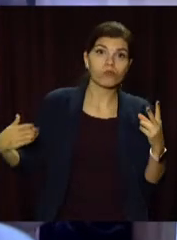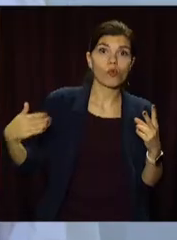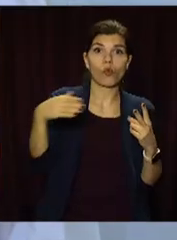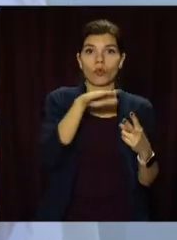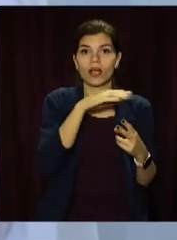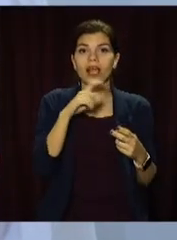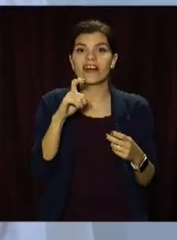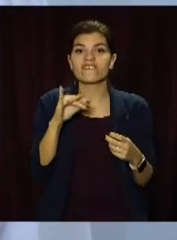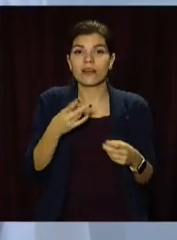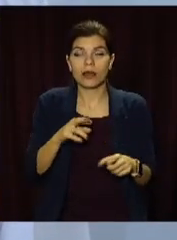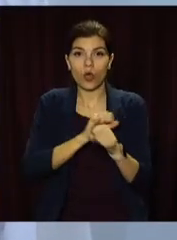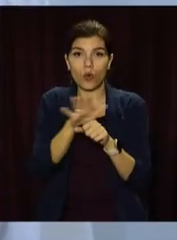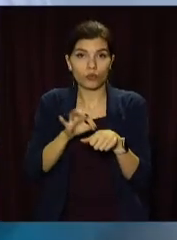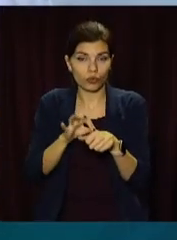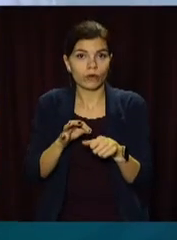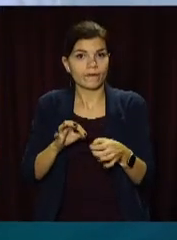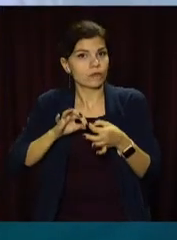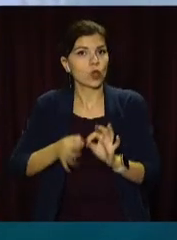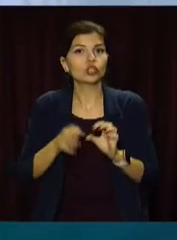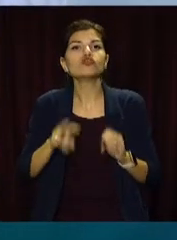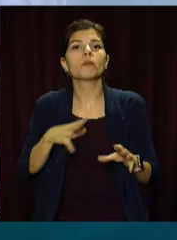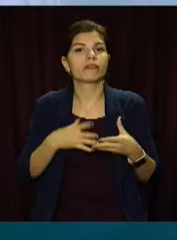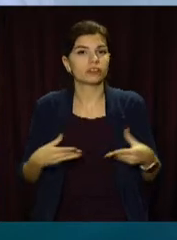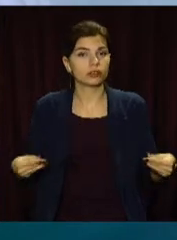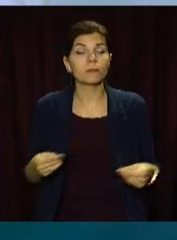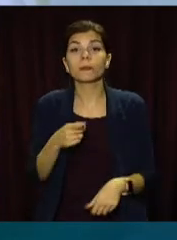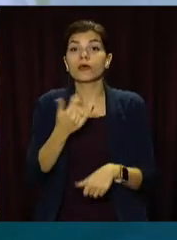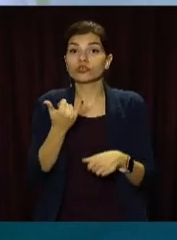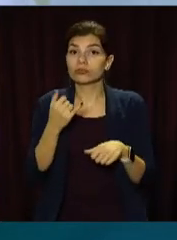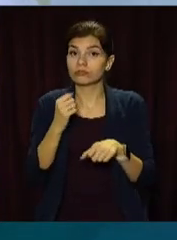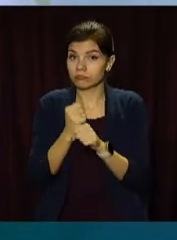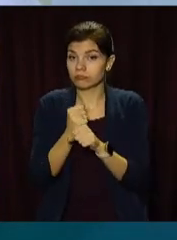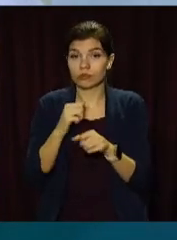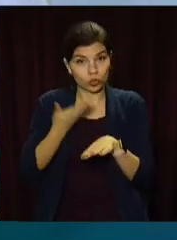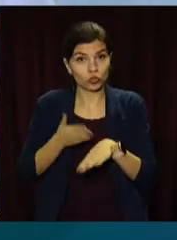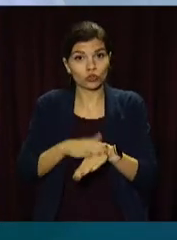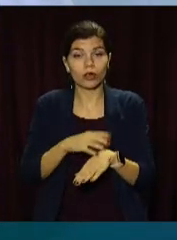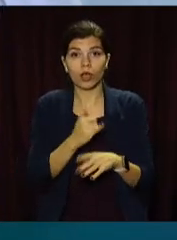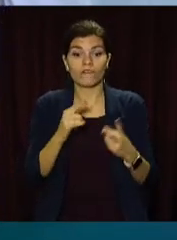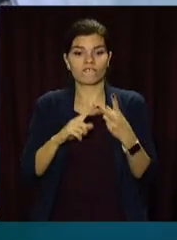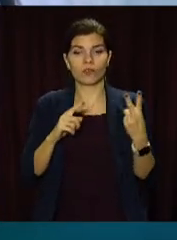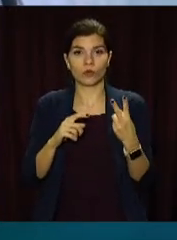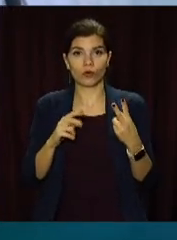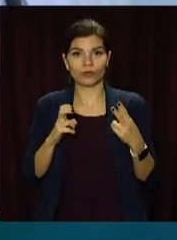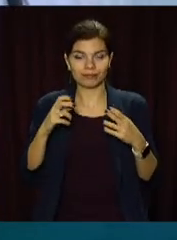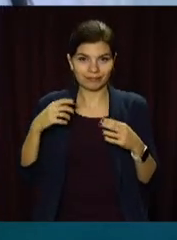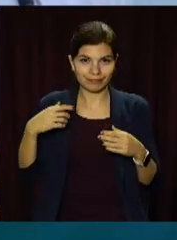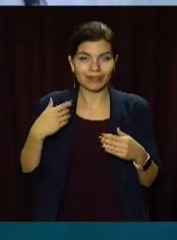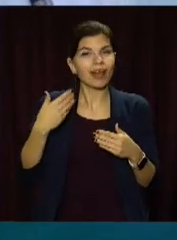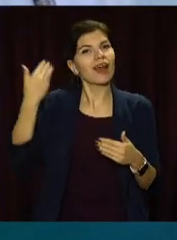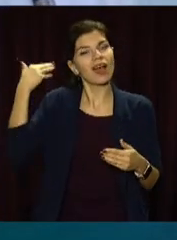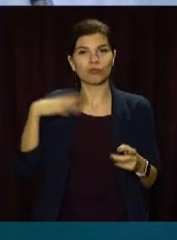важче. Робота, звісно, зараз напряжена, тяжела. Больні во второй волні, звісно, намного тяжелі, ніж були